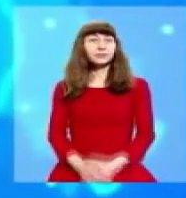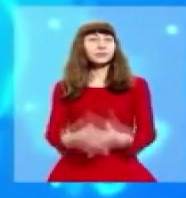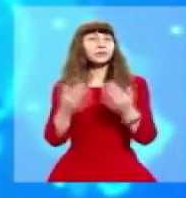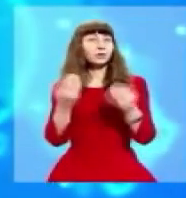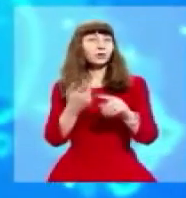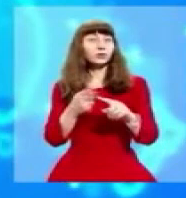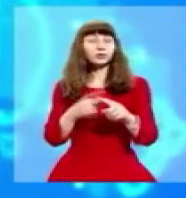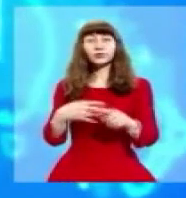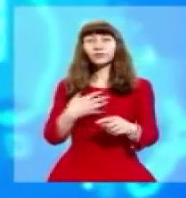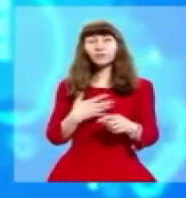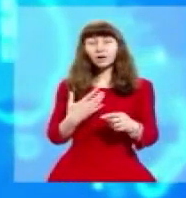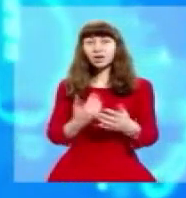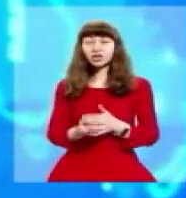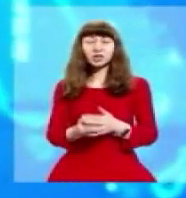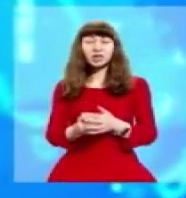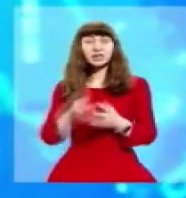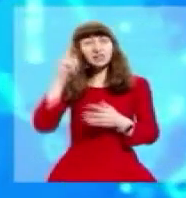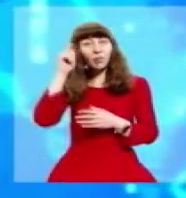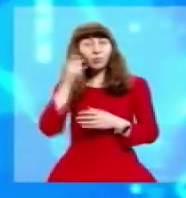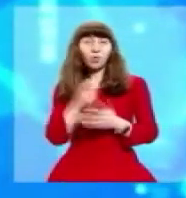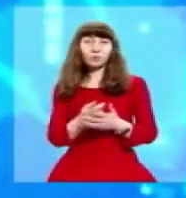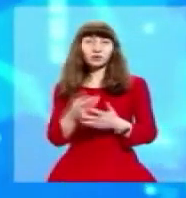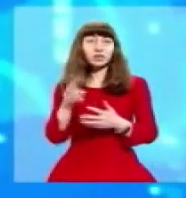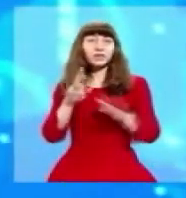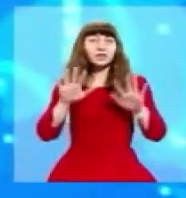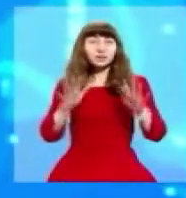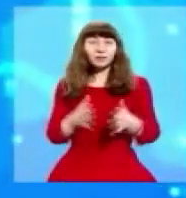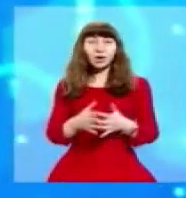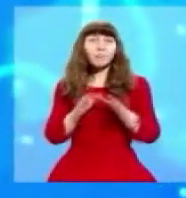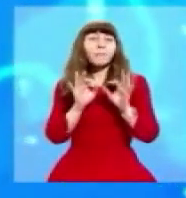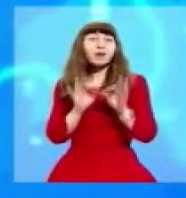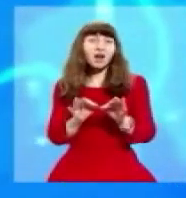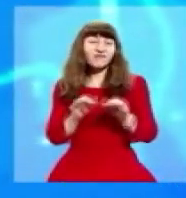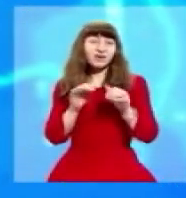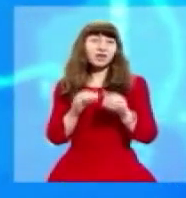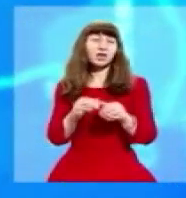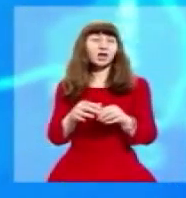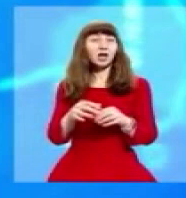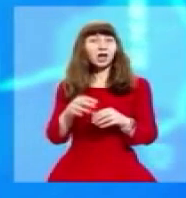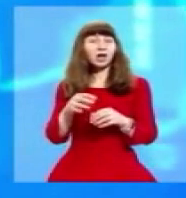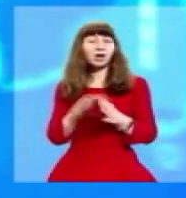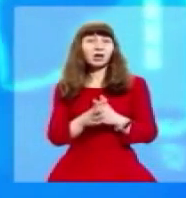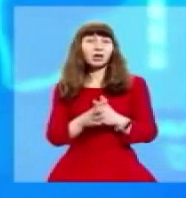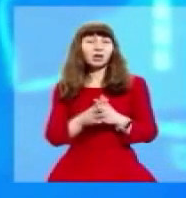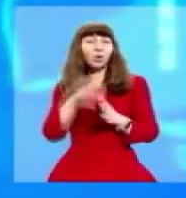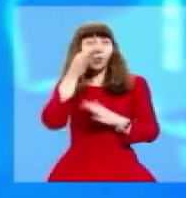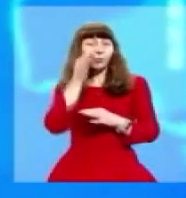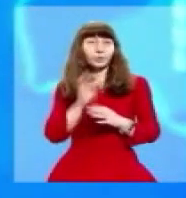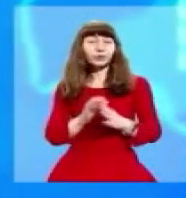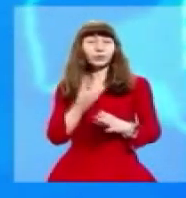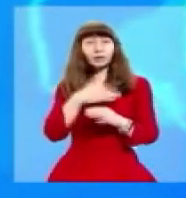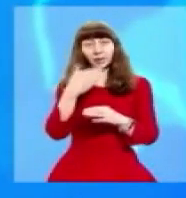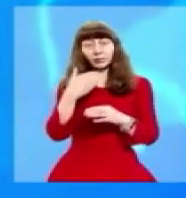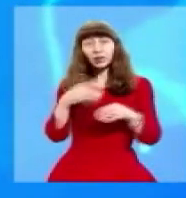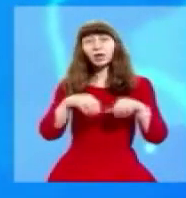Теперь важно извлечь из январской трагедии правильные уроки, чтобы не допустить ее повторения в будущем. Об этом заявил председатель Мажилиса